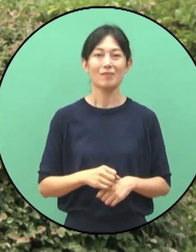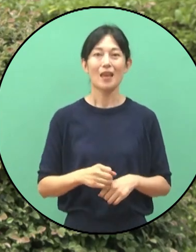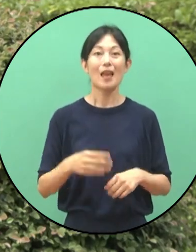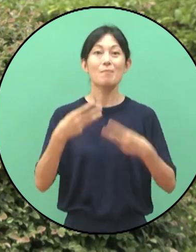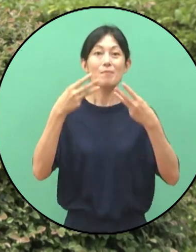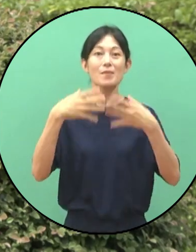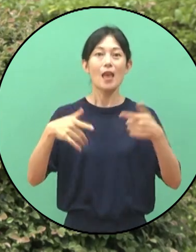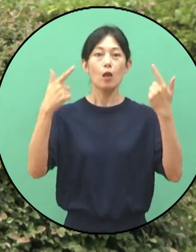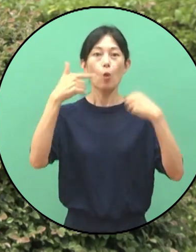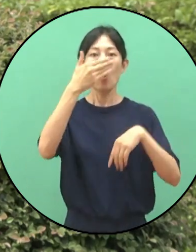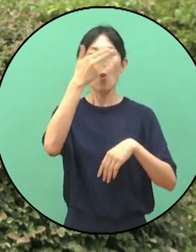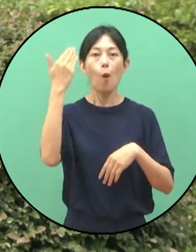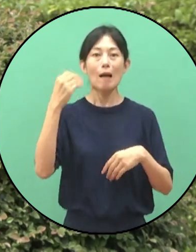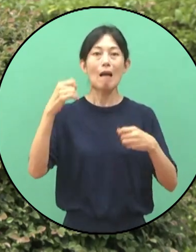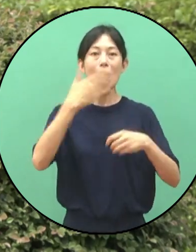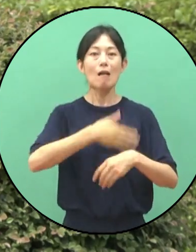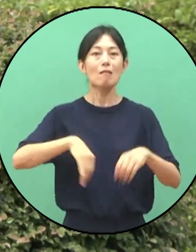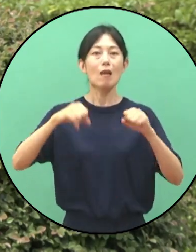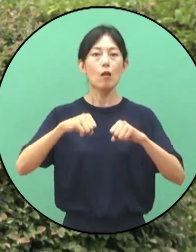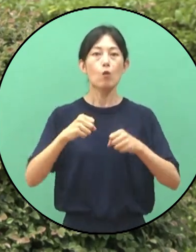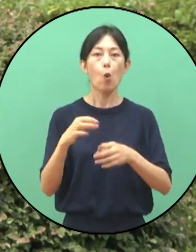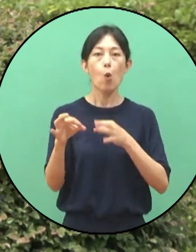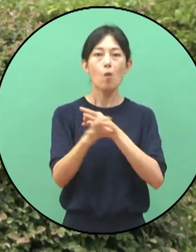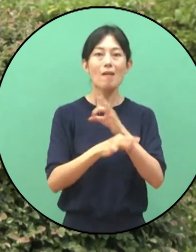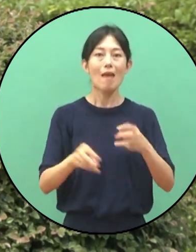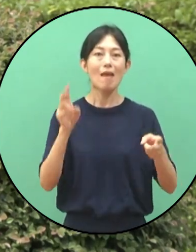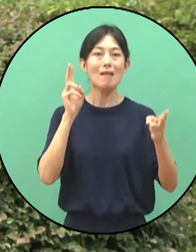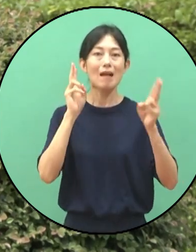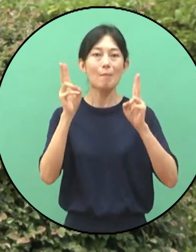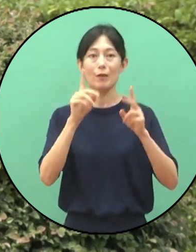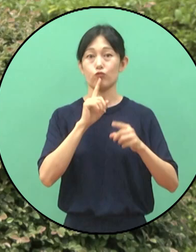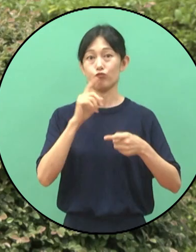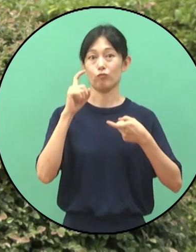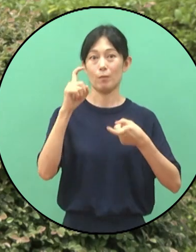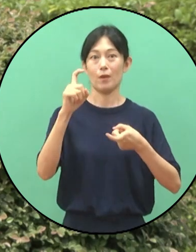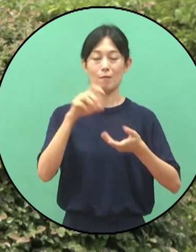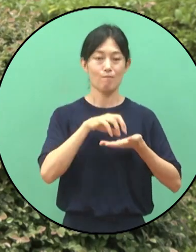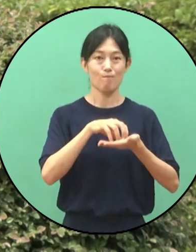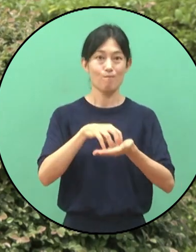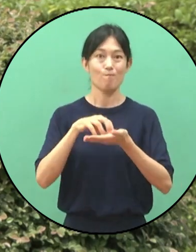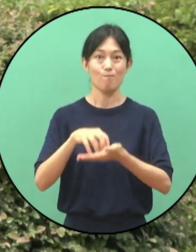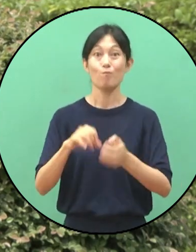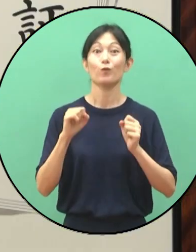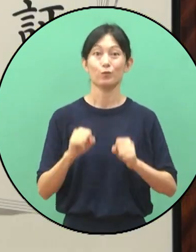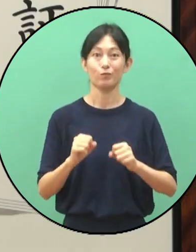か健康経営カンパニーとして令和2年度から認定表彰しています。